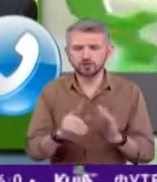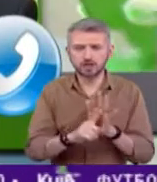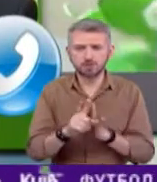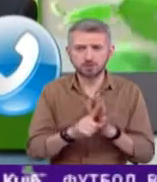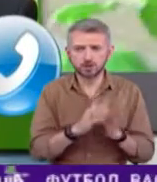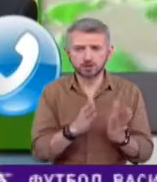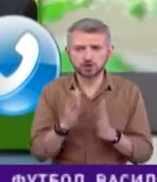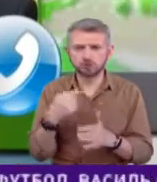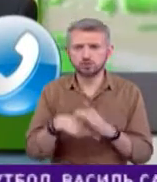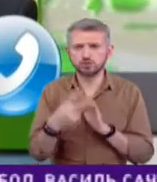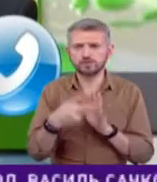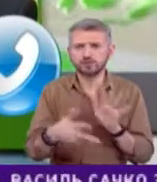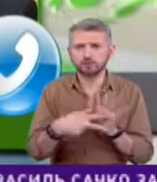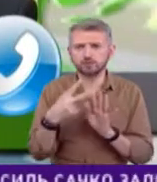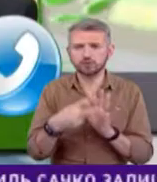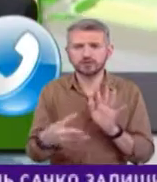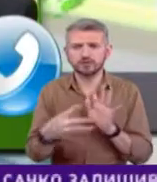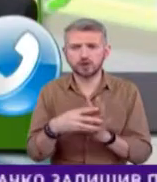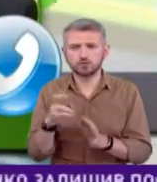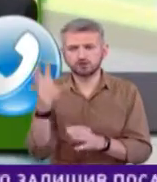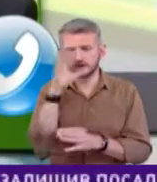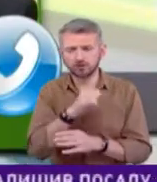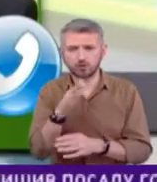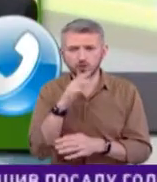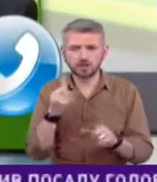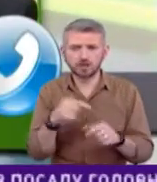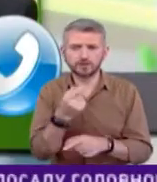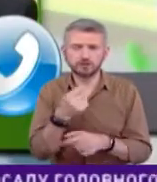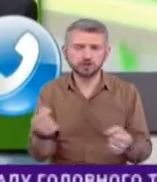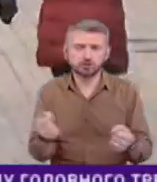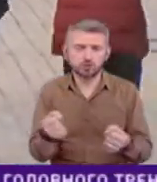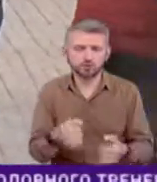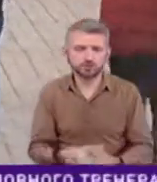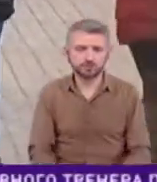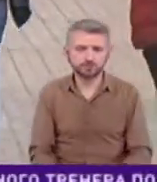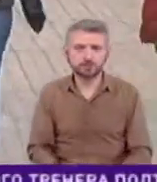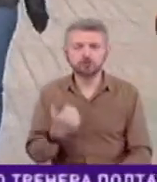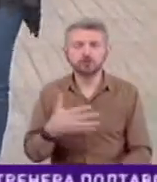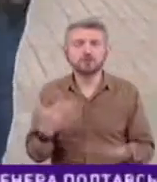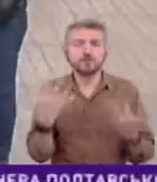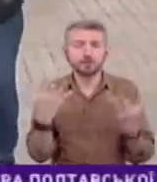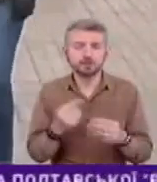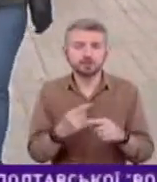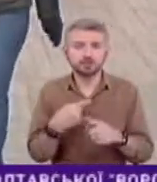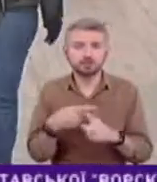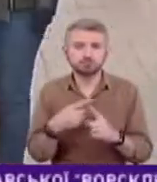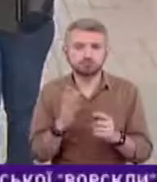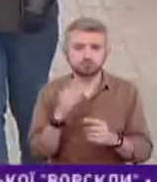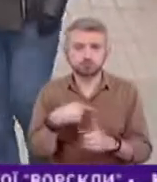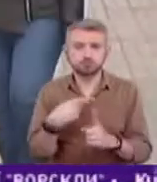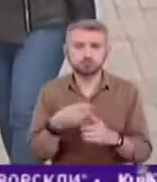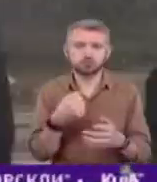режиму, тобто 28-29 в нічні години навіть невеликі морози. Вже вихідними температура підніметься